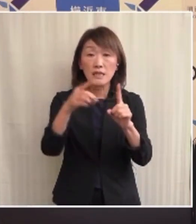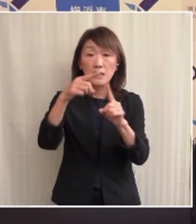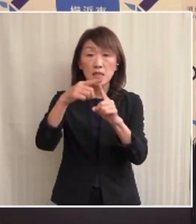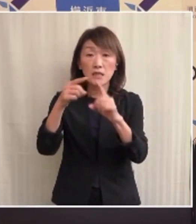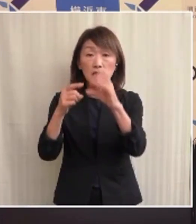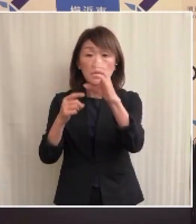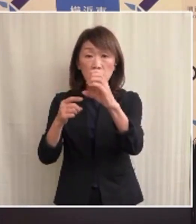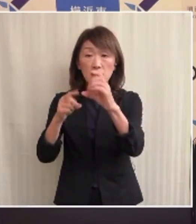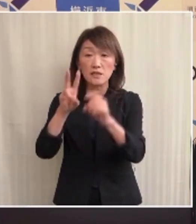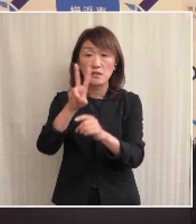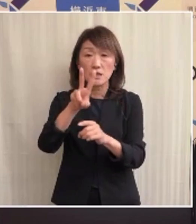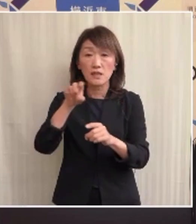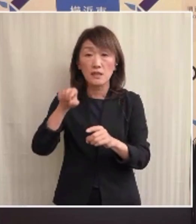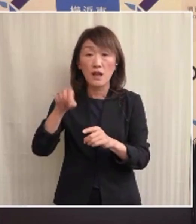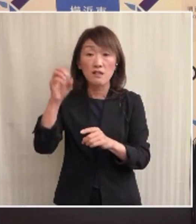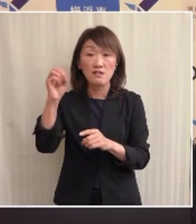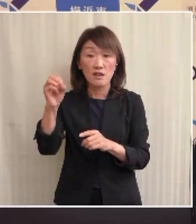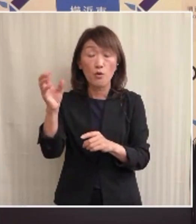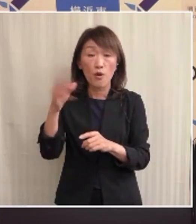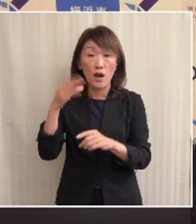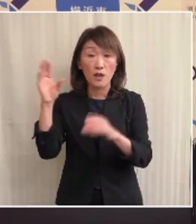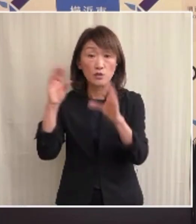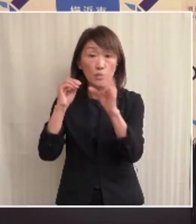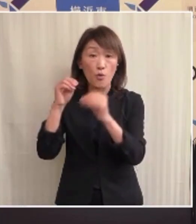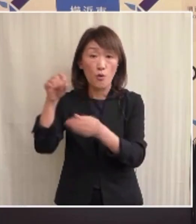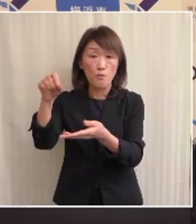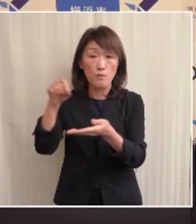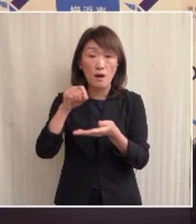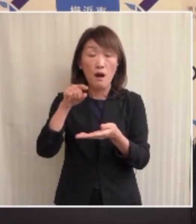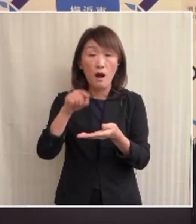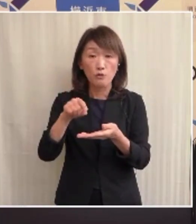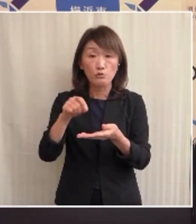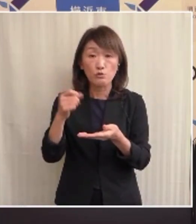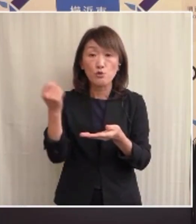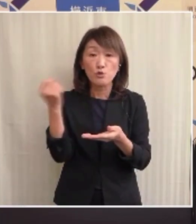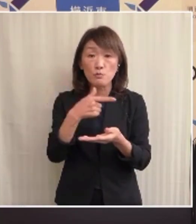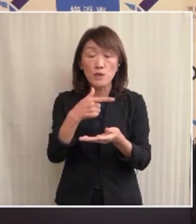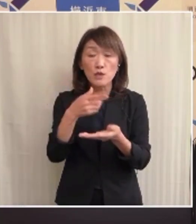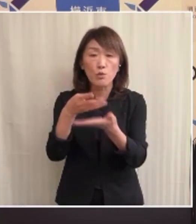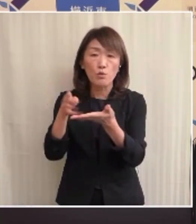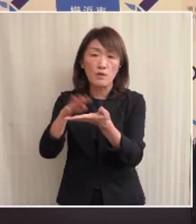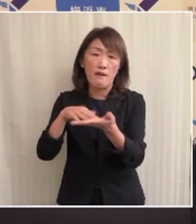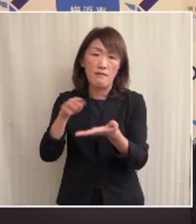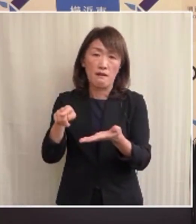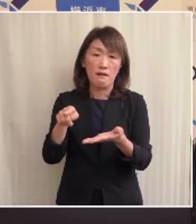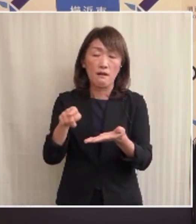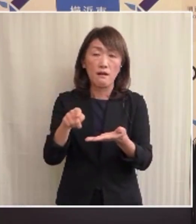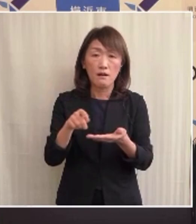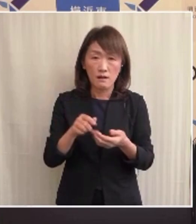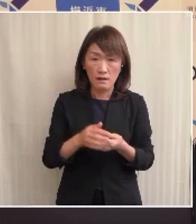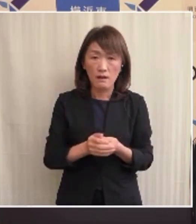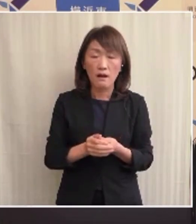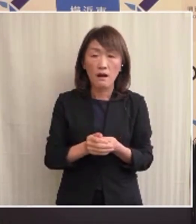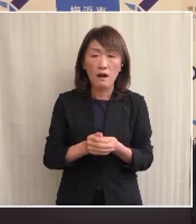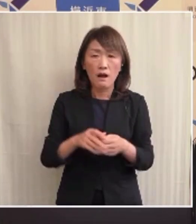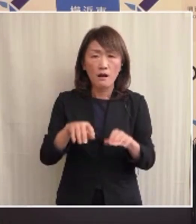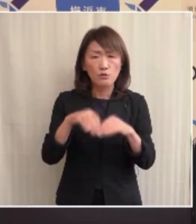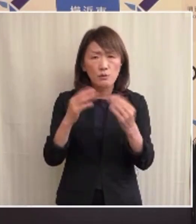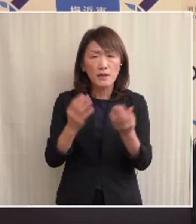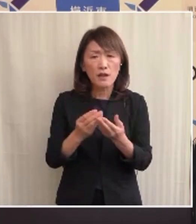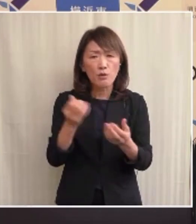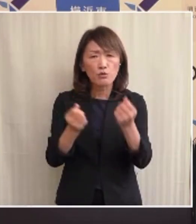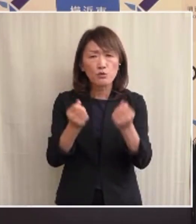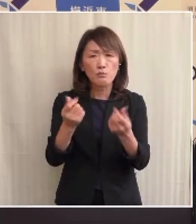ETC2.0 から得られる速度のデータがあります。だいたいこうもちろんこう全ての車が同